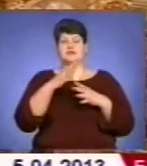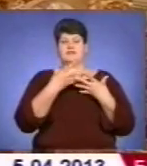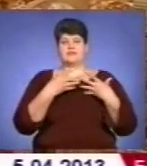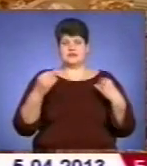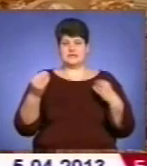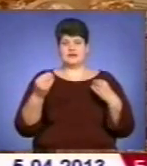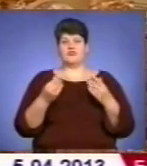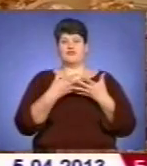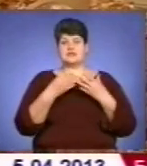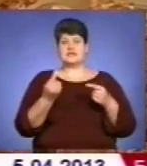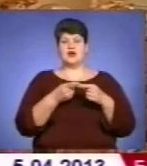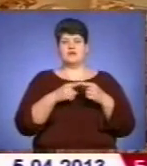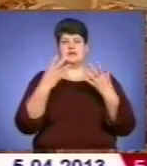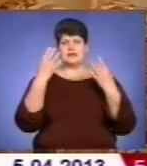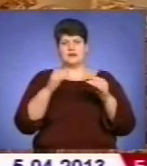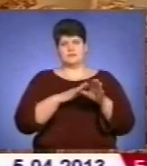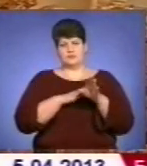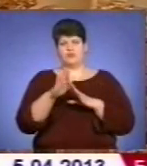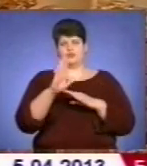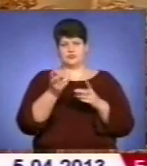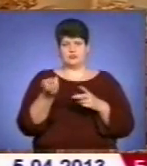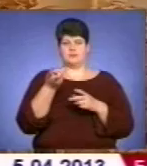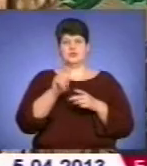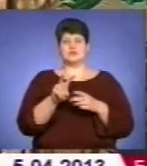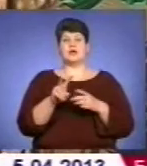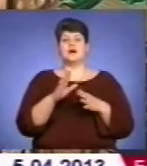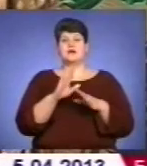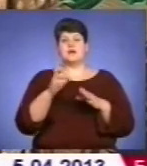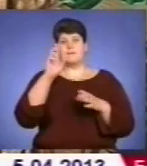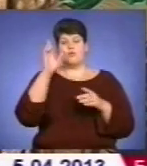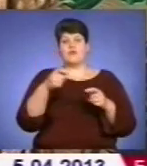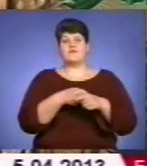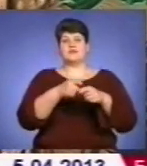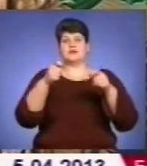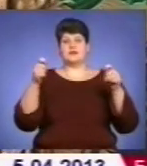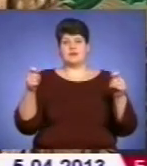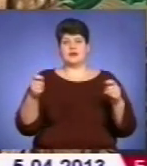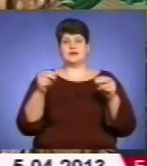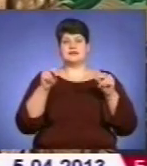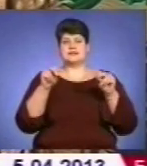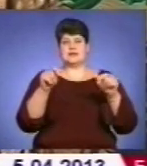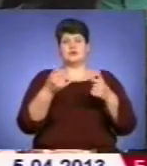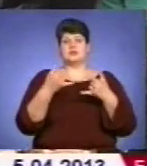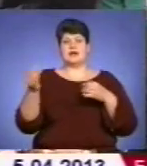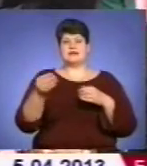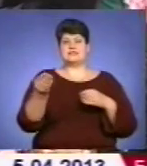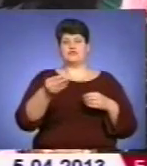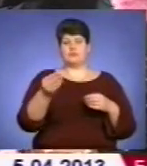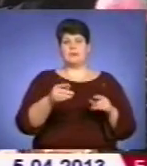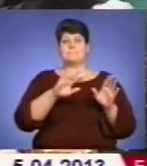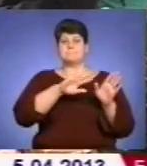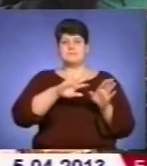день остаточно поборола зиму. Бог благословляє землю і відкриває її для сівби. За народними уявленнями, лише